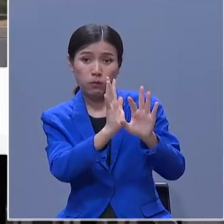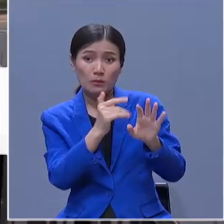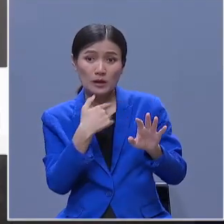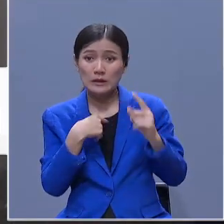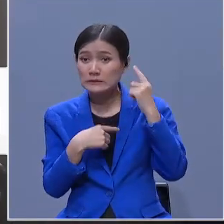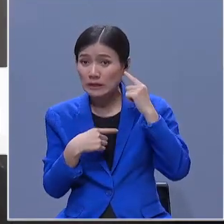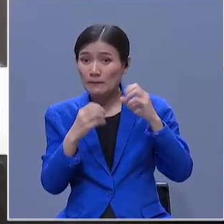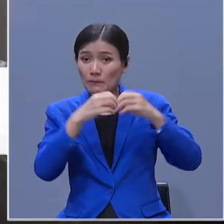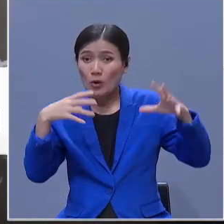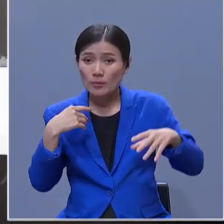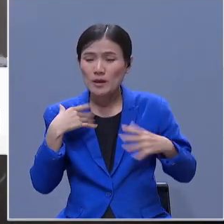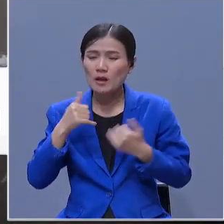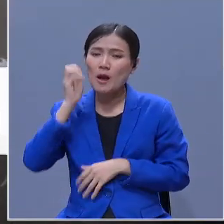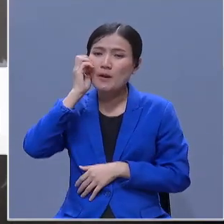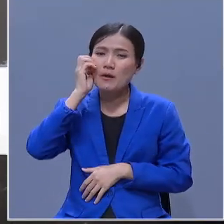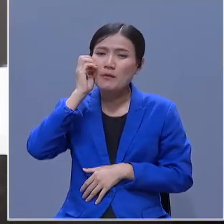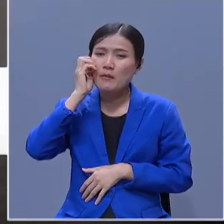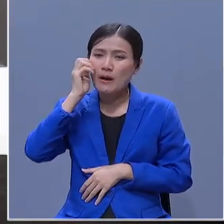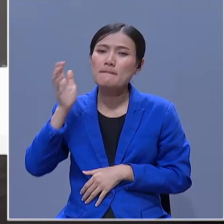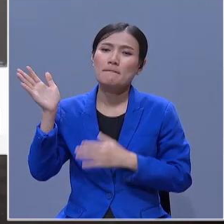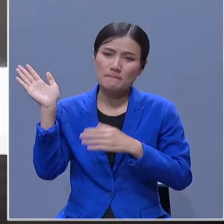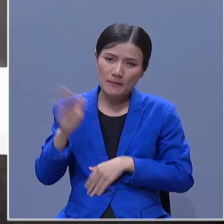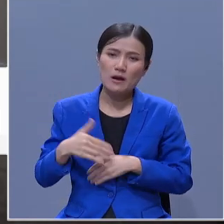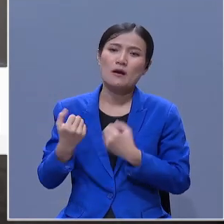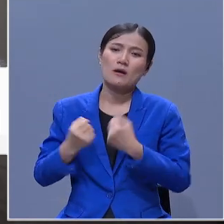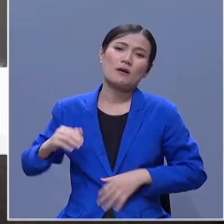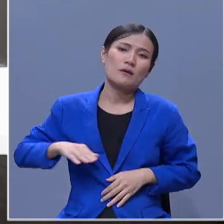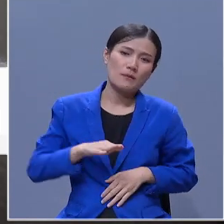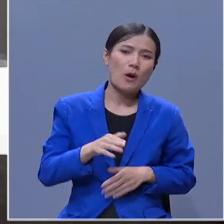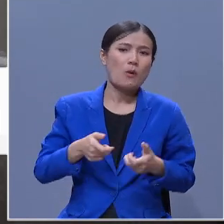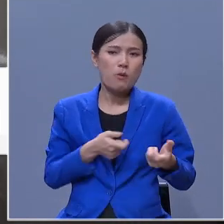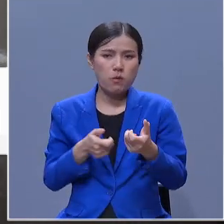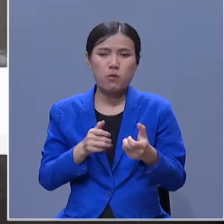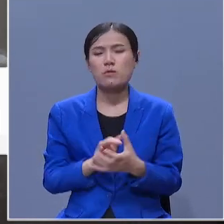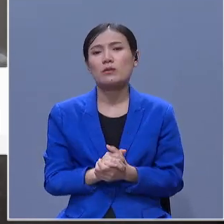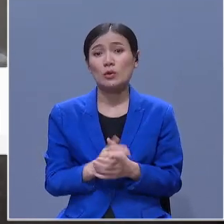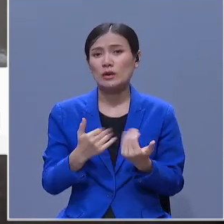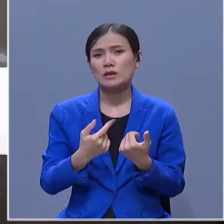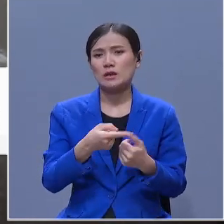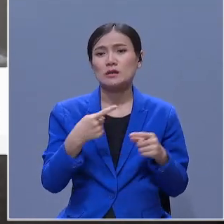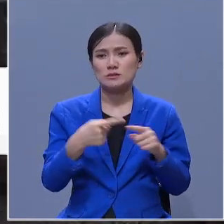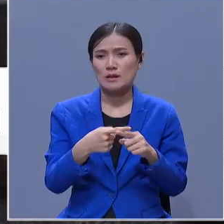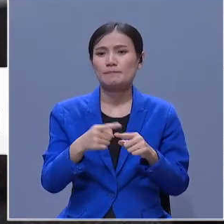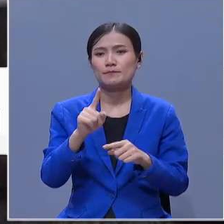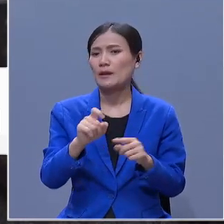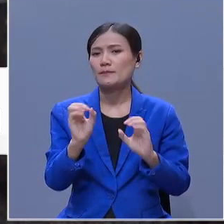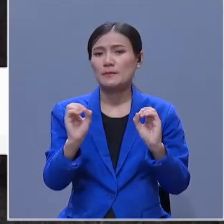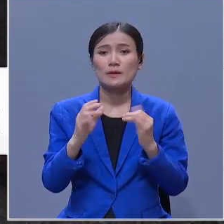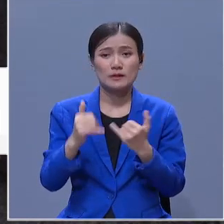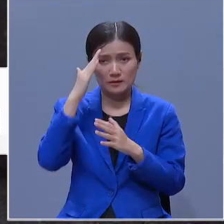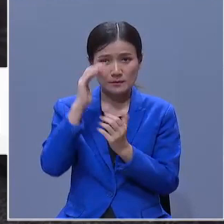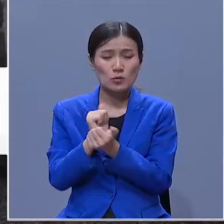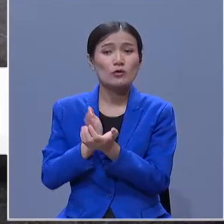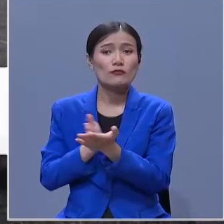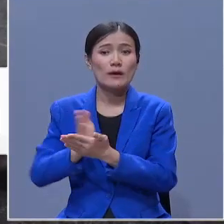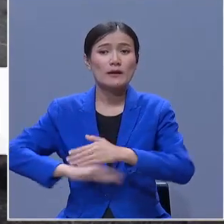ครับเคราะห์ดีว่าเหตุการณ์นี้ไม่มีใครเป็นอะไรขณะที่ตำรวจสภ.เมืองตราดนะครับได้ประสานทางกองพิสูจน์หลักฐานเข้ามาตรวจสอบสาเหตุที่แน่